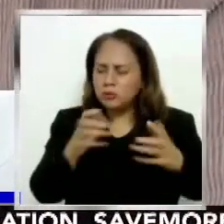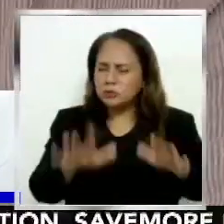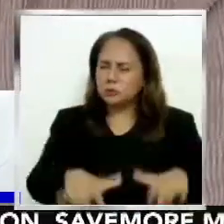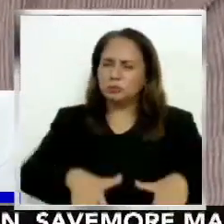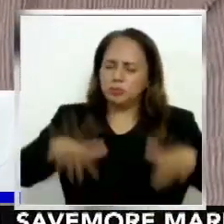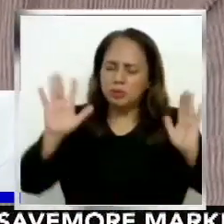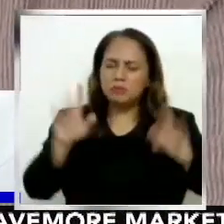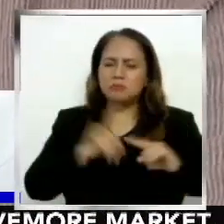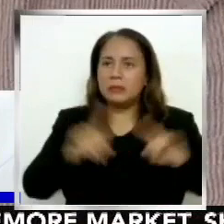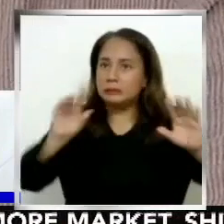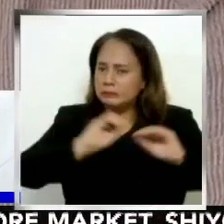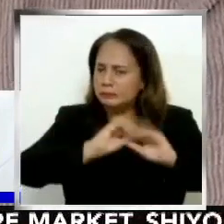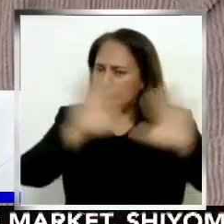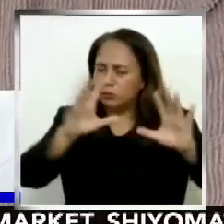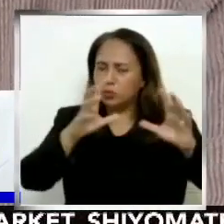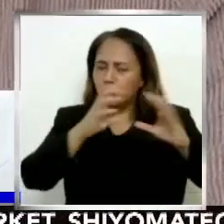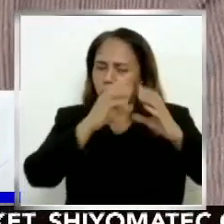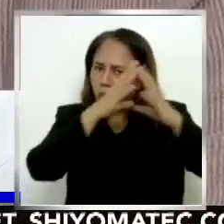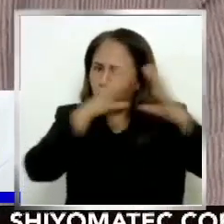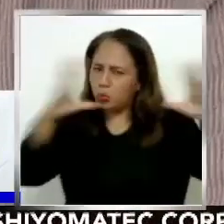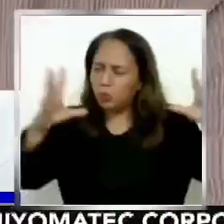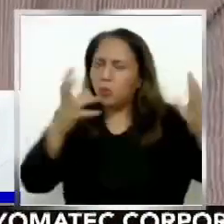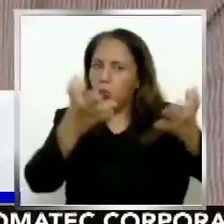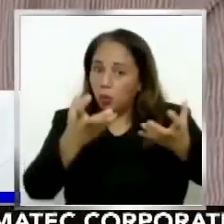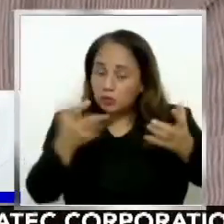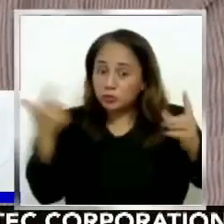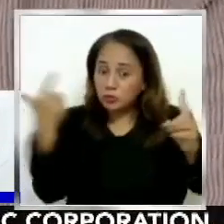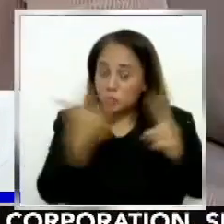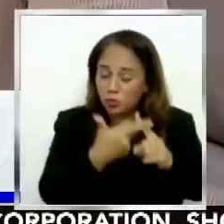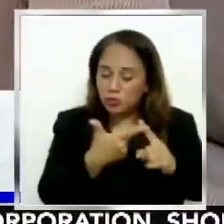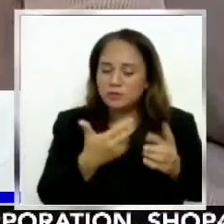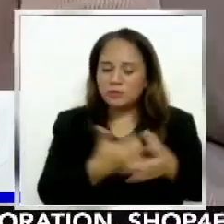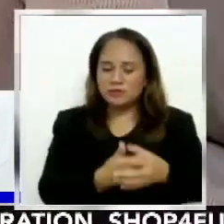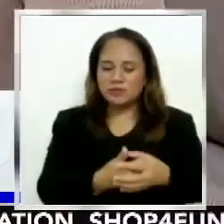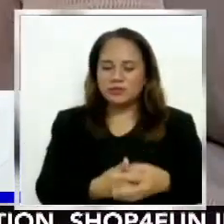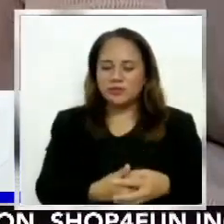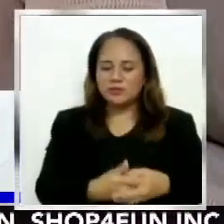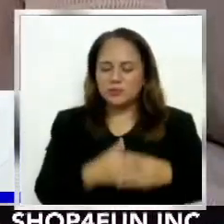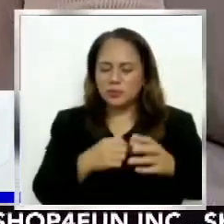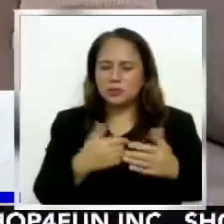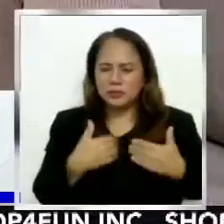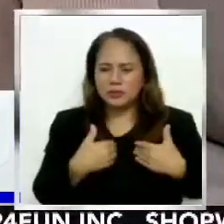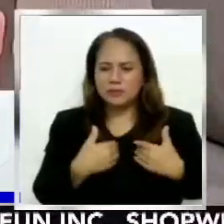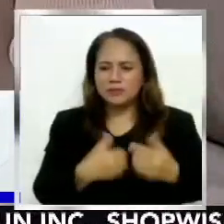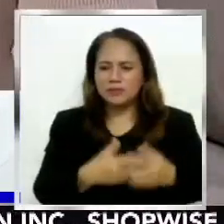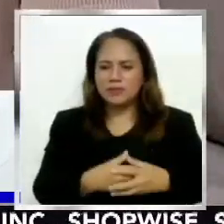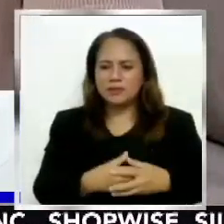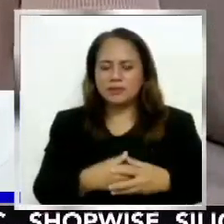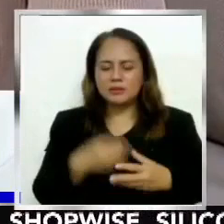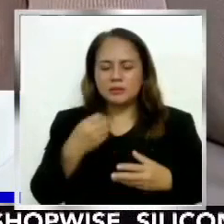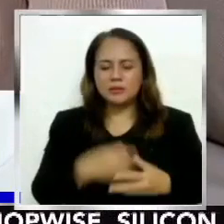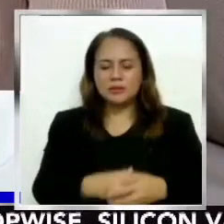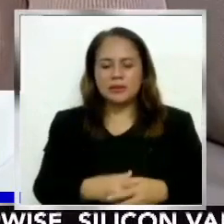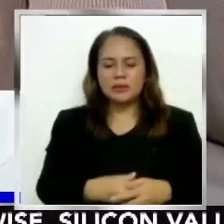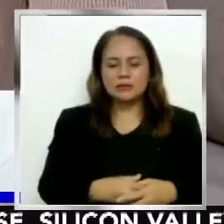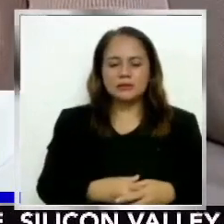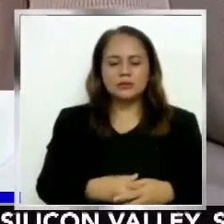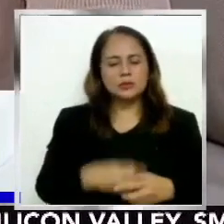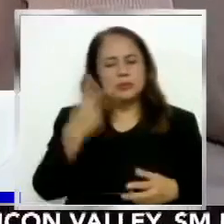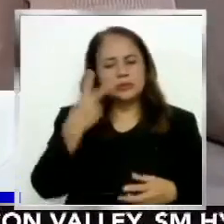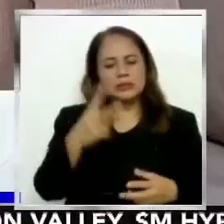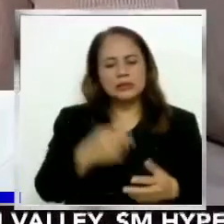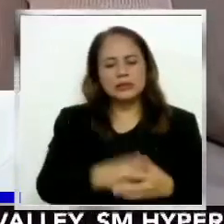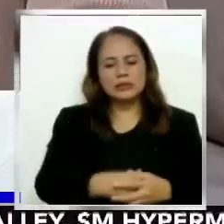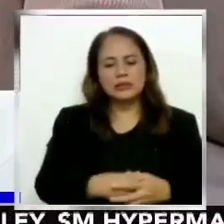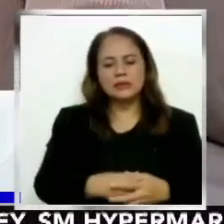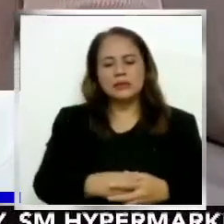nyo mapuntahan, talagang kailangan nating marating. So it's not easy kasi nakikita natin yung katapusan na, pero ang